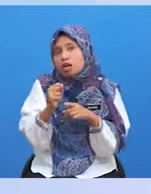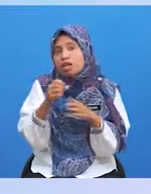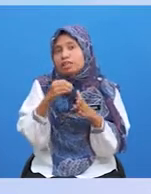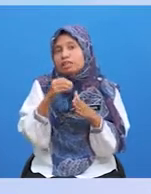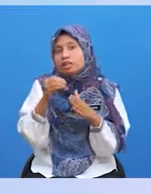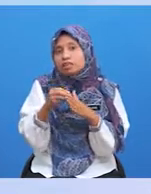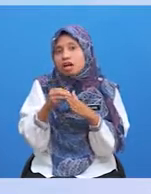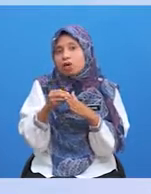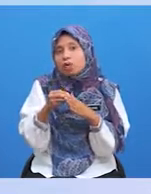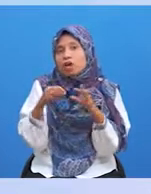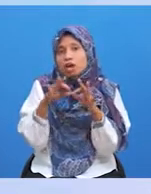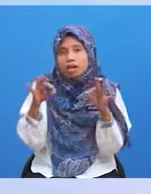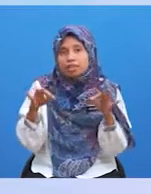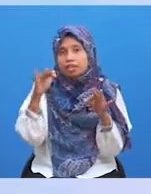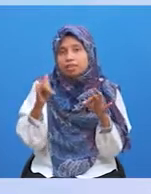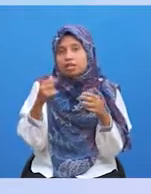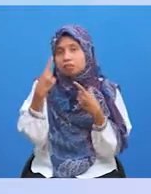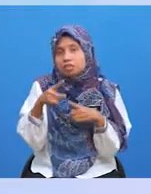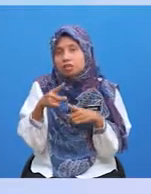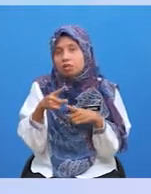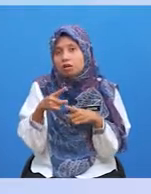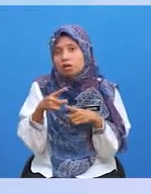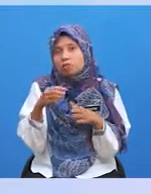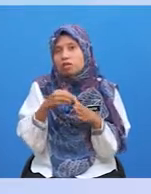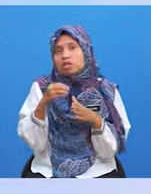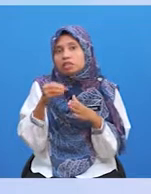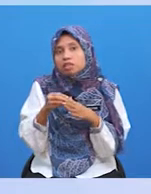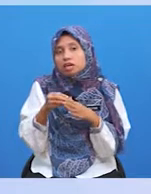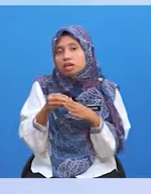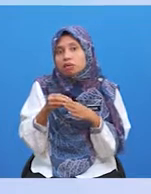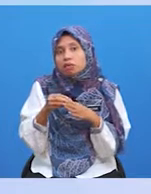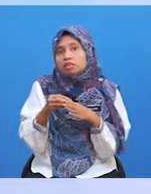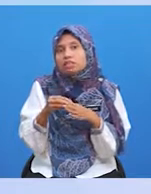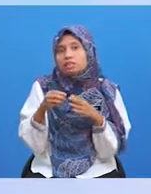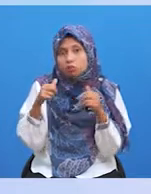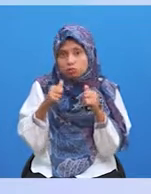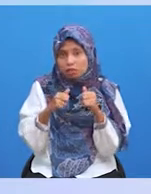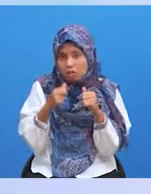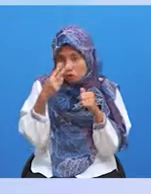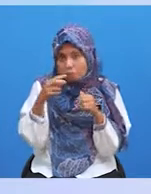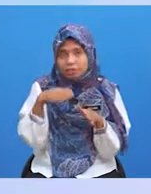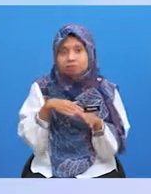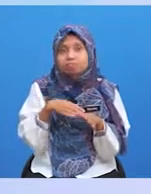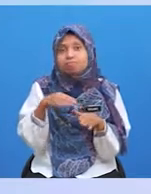ataupun ayat yang menjawab atau menjurus kepada isi.